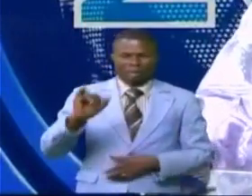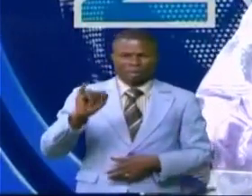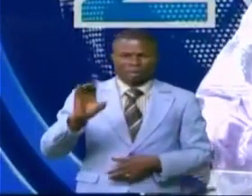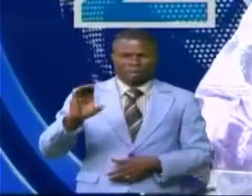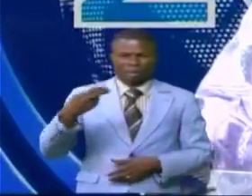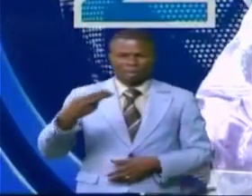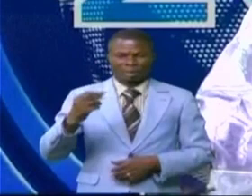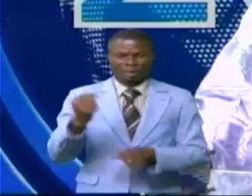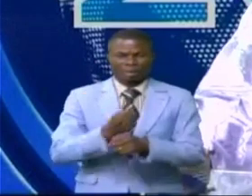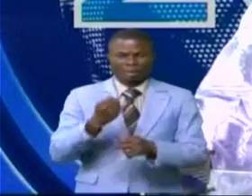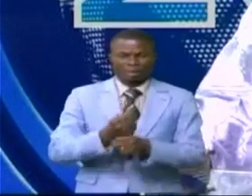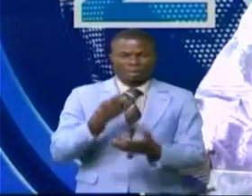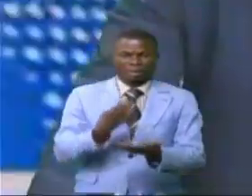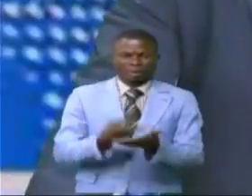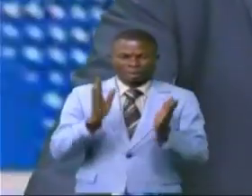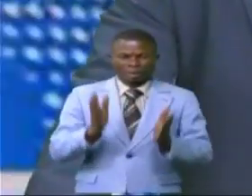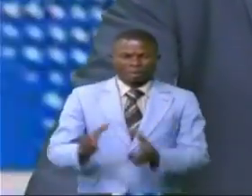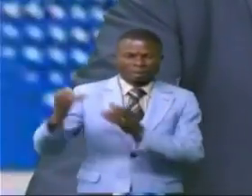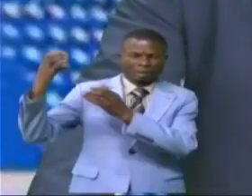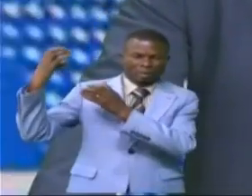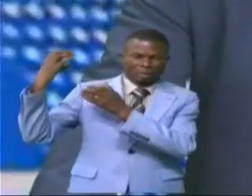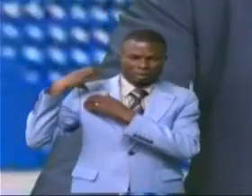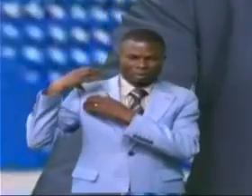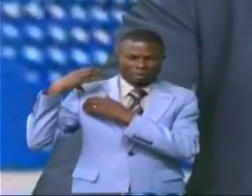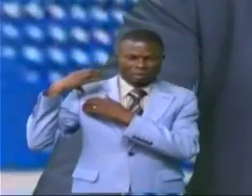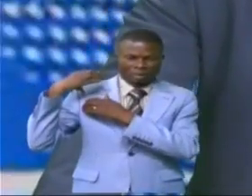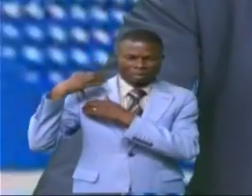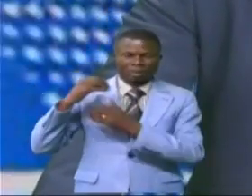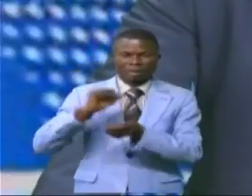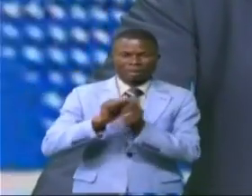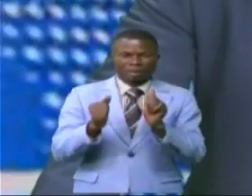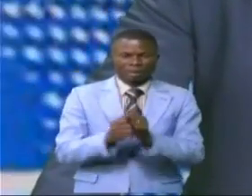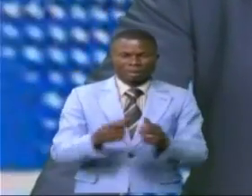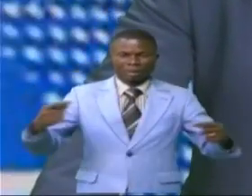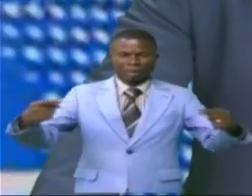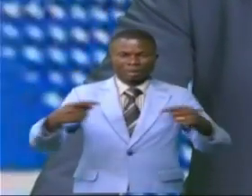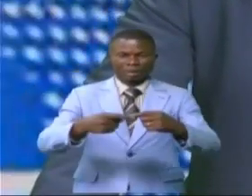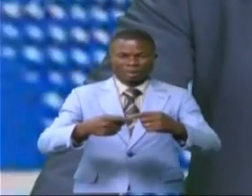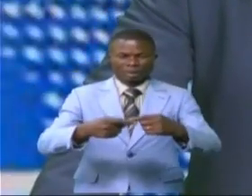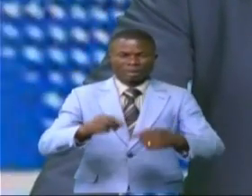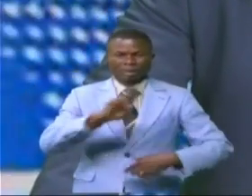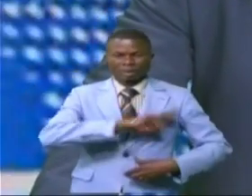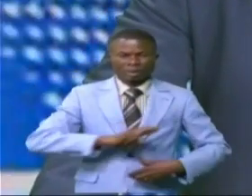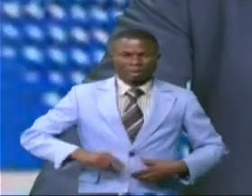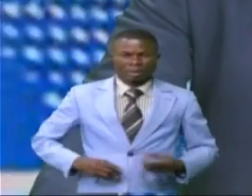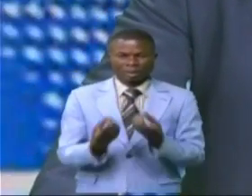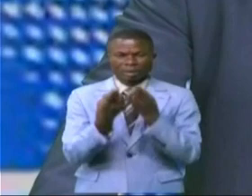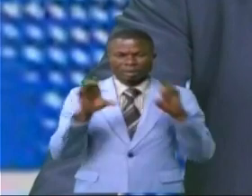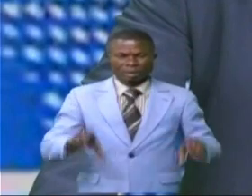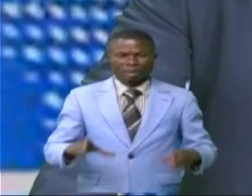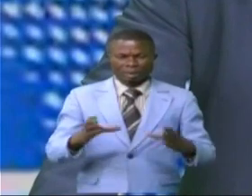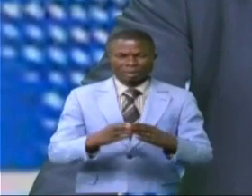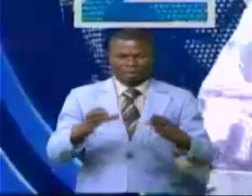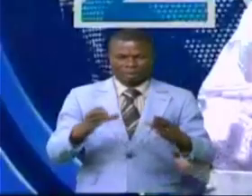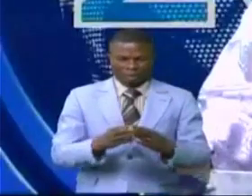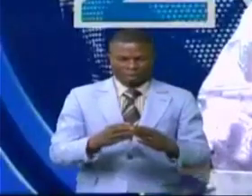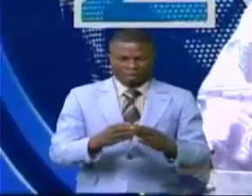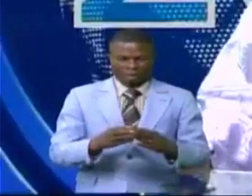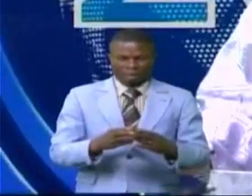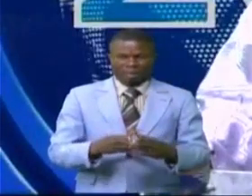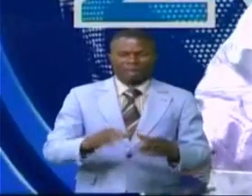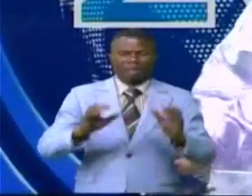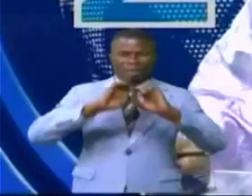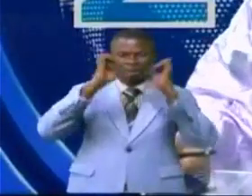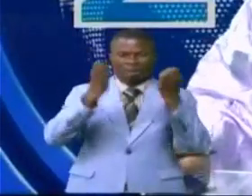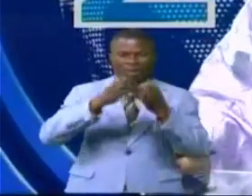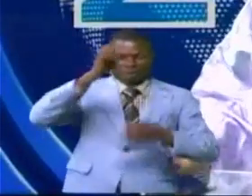est opérateur sportif en charge de la billetterie du match qui opposera la République démocratique du Congo et le Soudan.